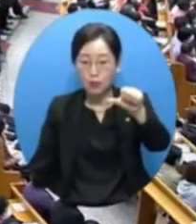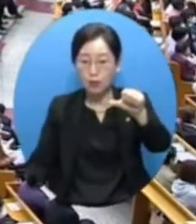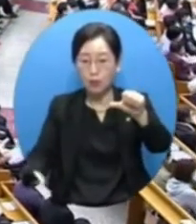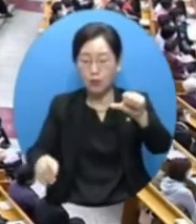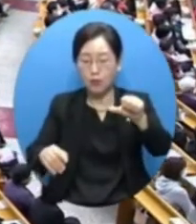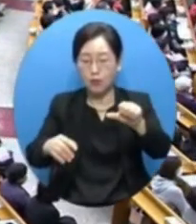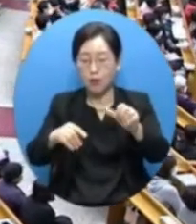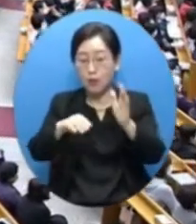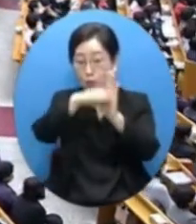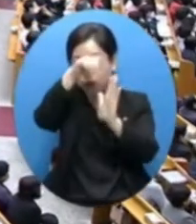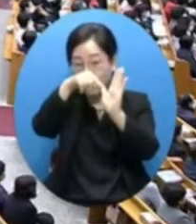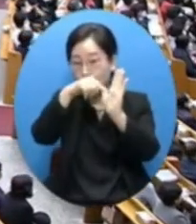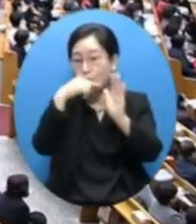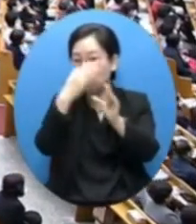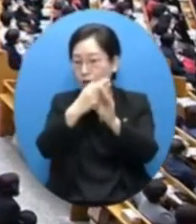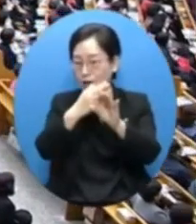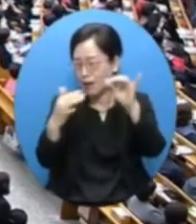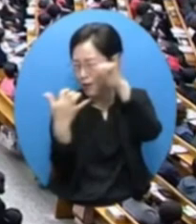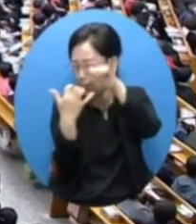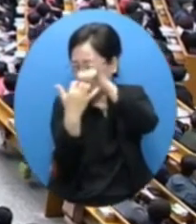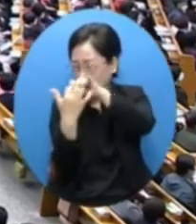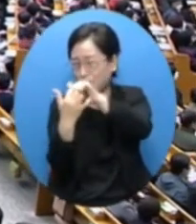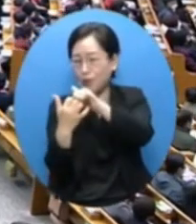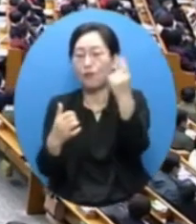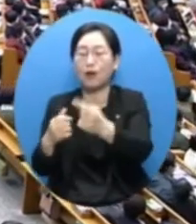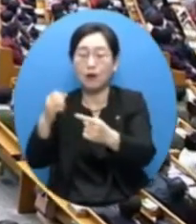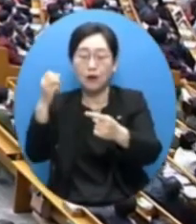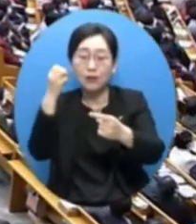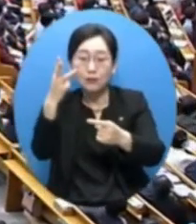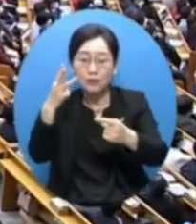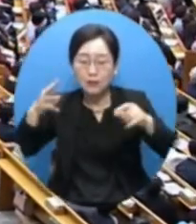남침으로 석 달이 지나지 않아서